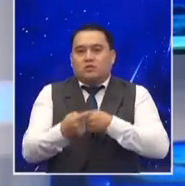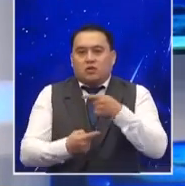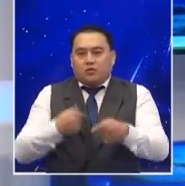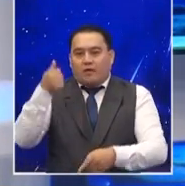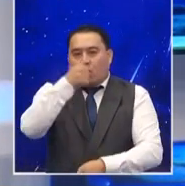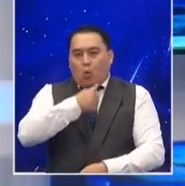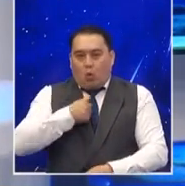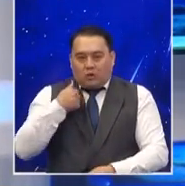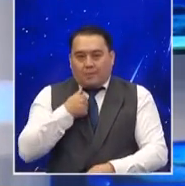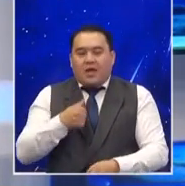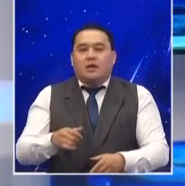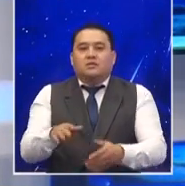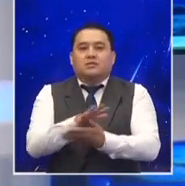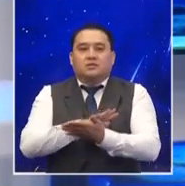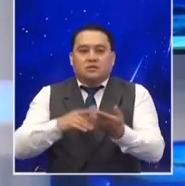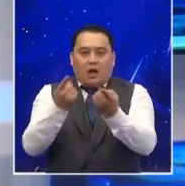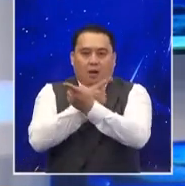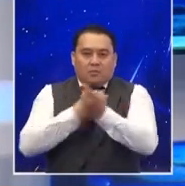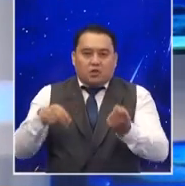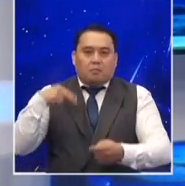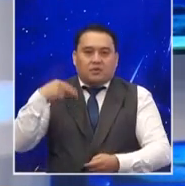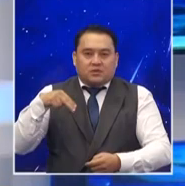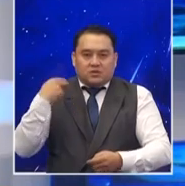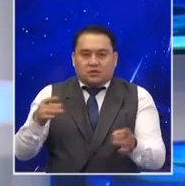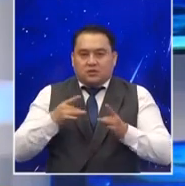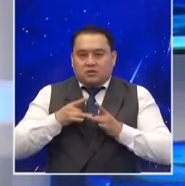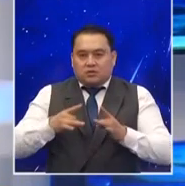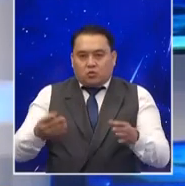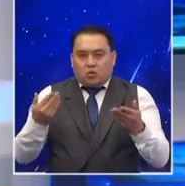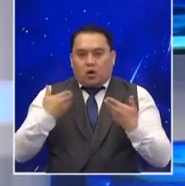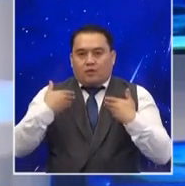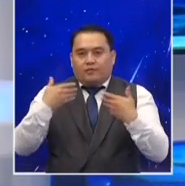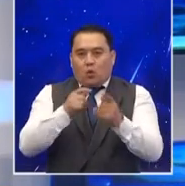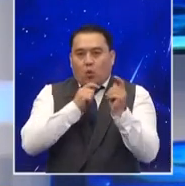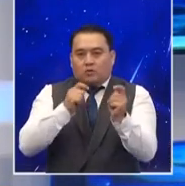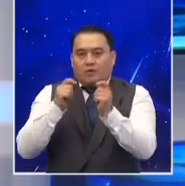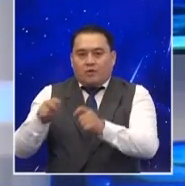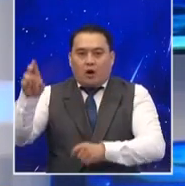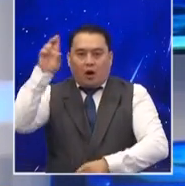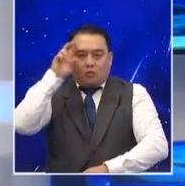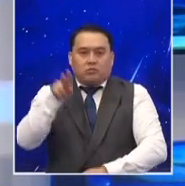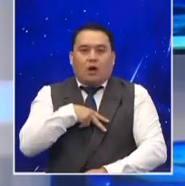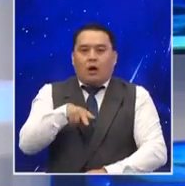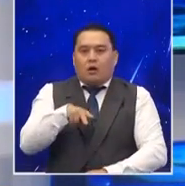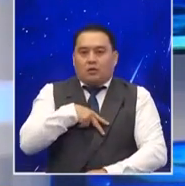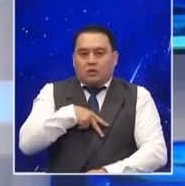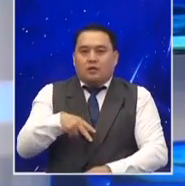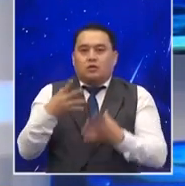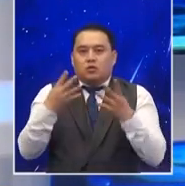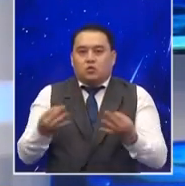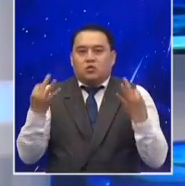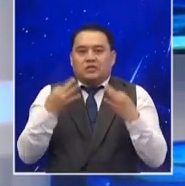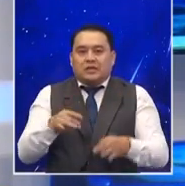начале следующего года. Об этом заявил президент во время торжественной церемонии вручения государственных наград и премий ко